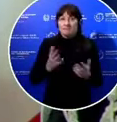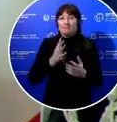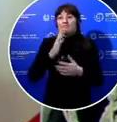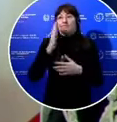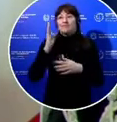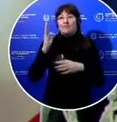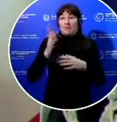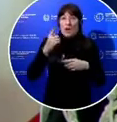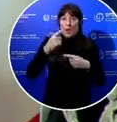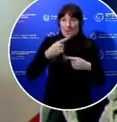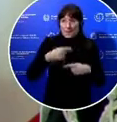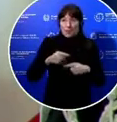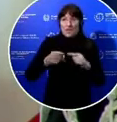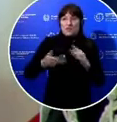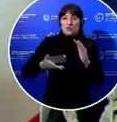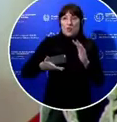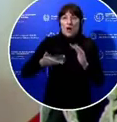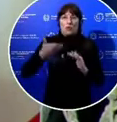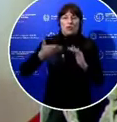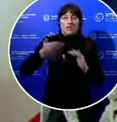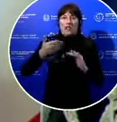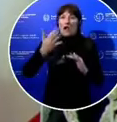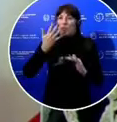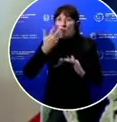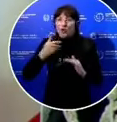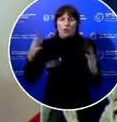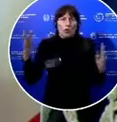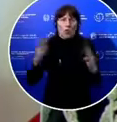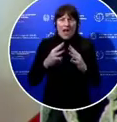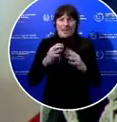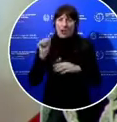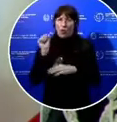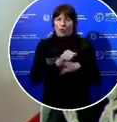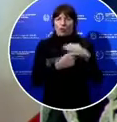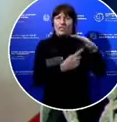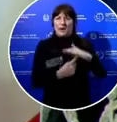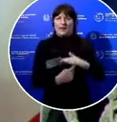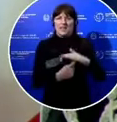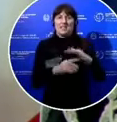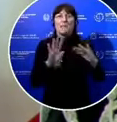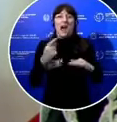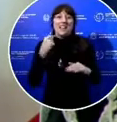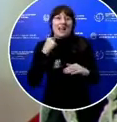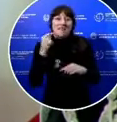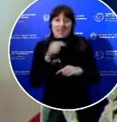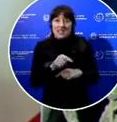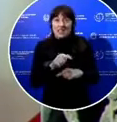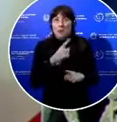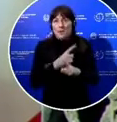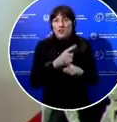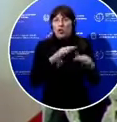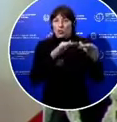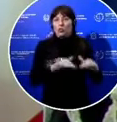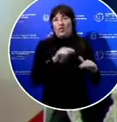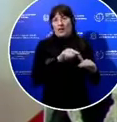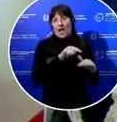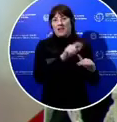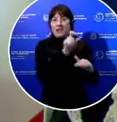fenomeno sociale così complesso, si è finiti per combatterne le vittime stesse, le